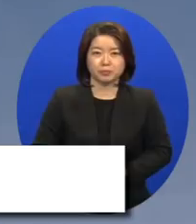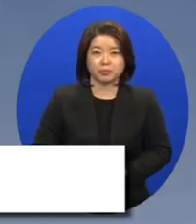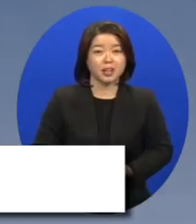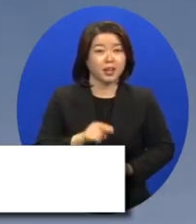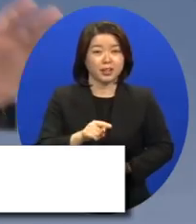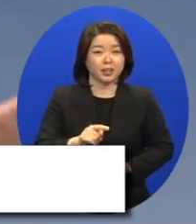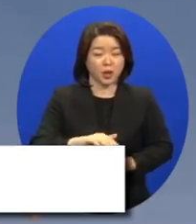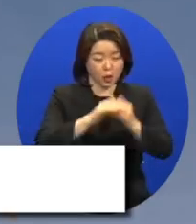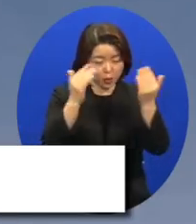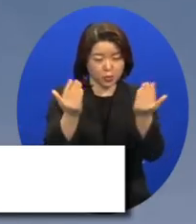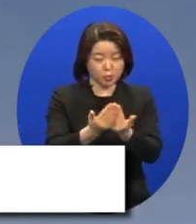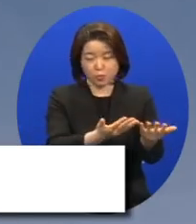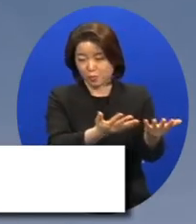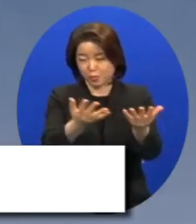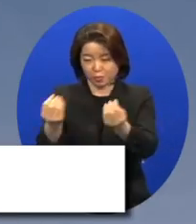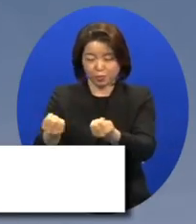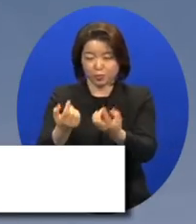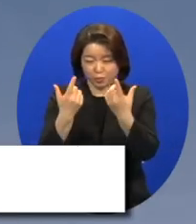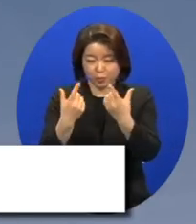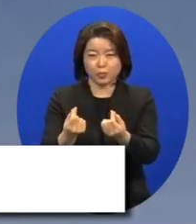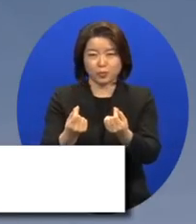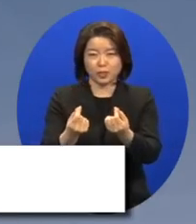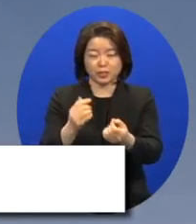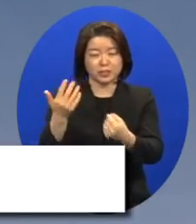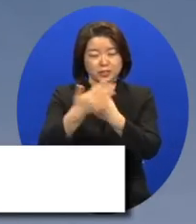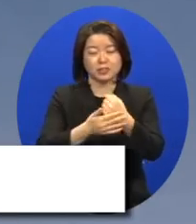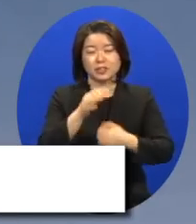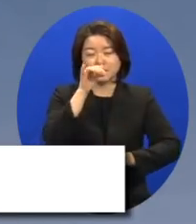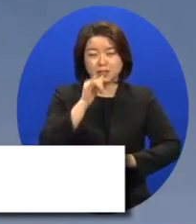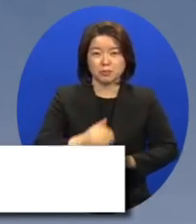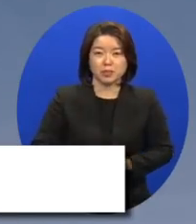이것은 우리 모두에게 주어진 거예요 그러니까